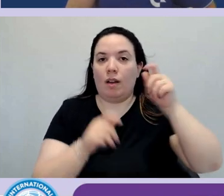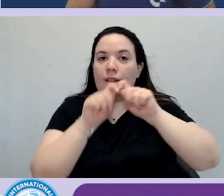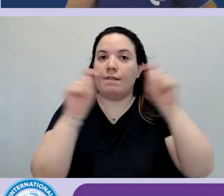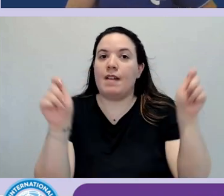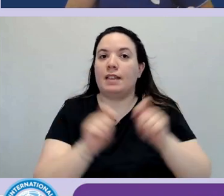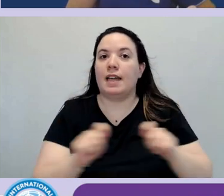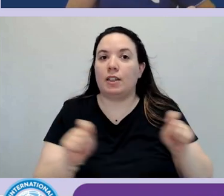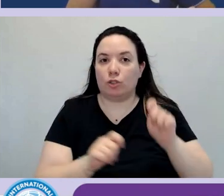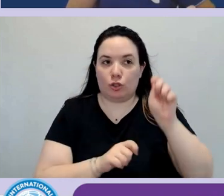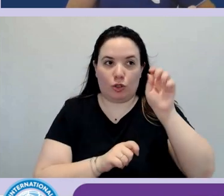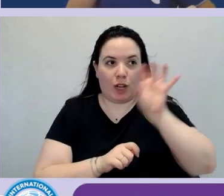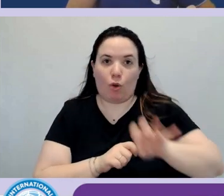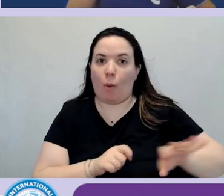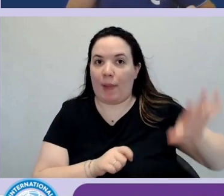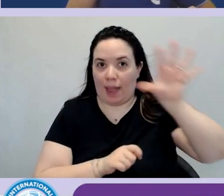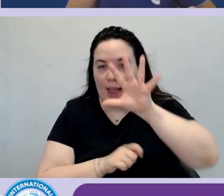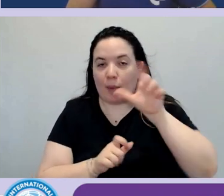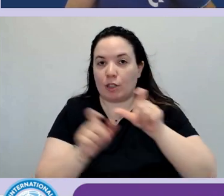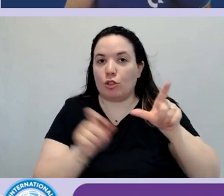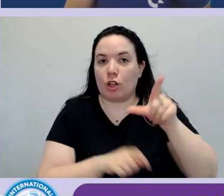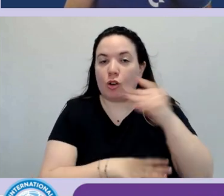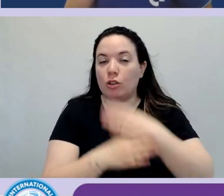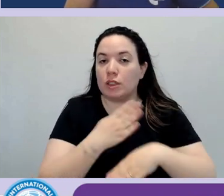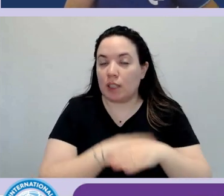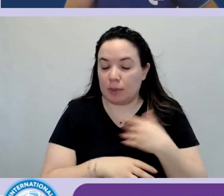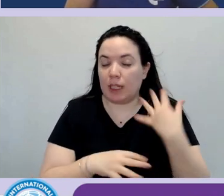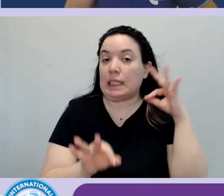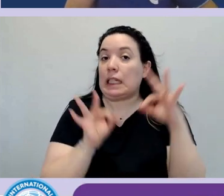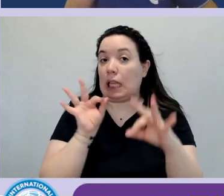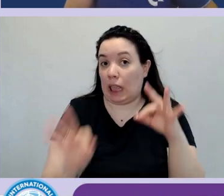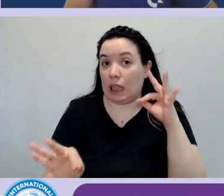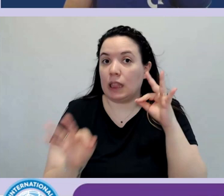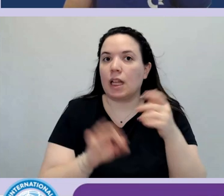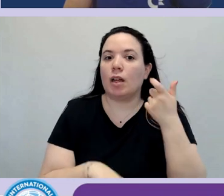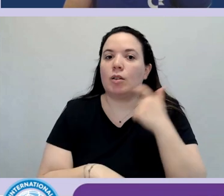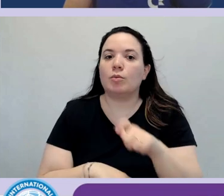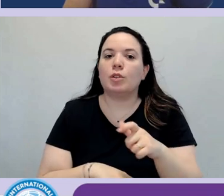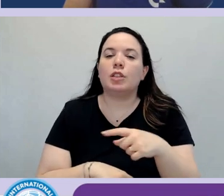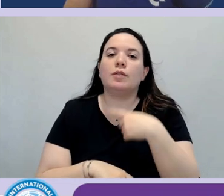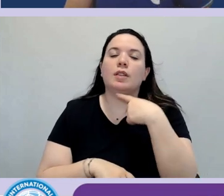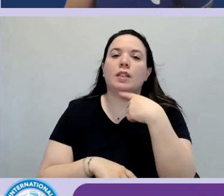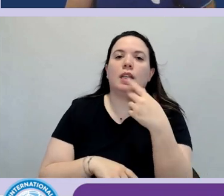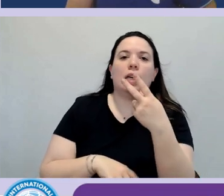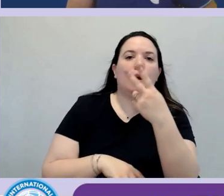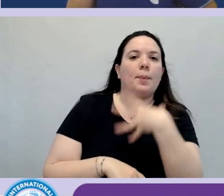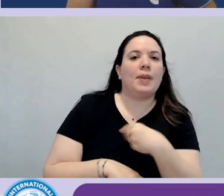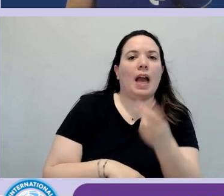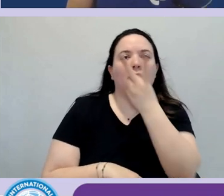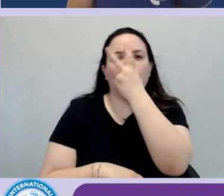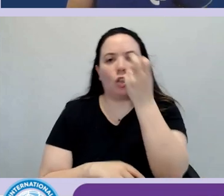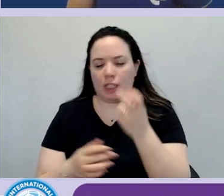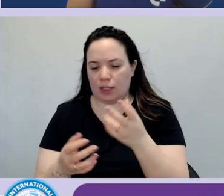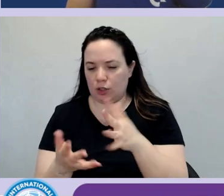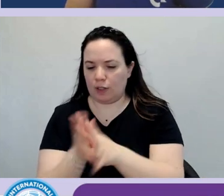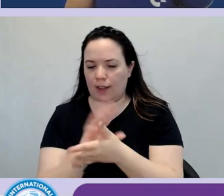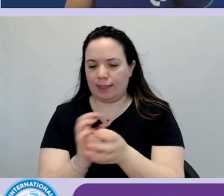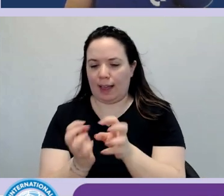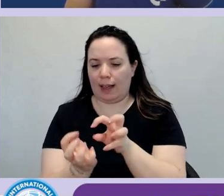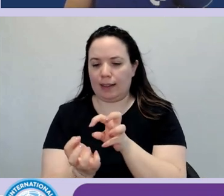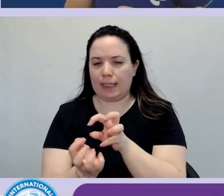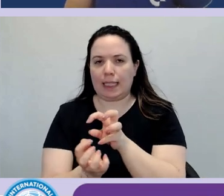Federazioni di persone con disabilità perché proprio dire metti quel grigio diciamo per cui vai a contenzioso